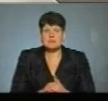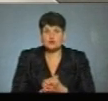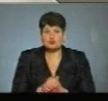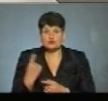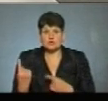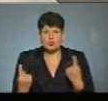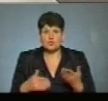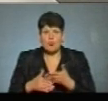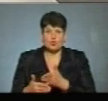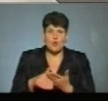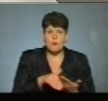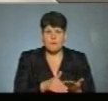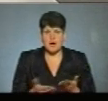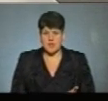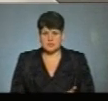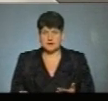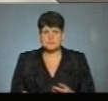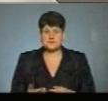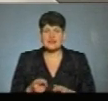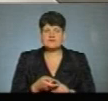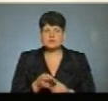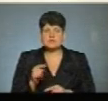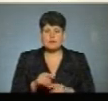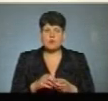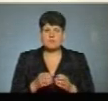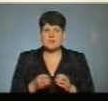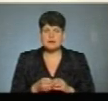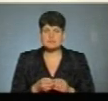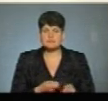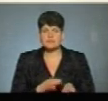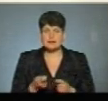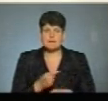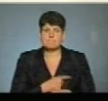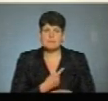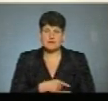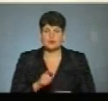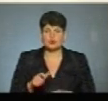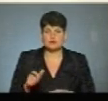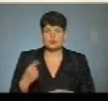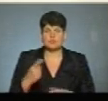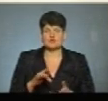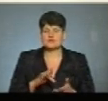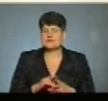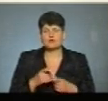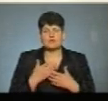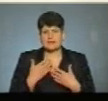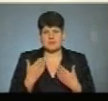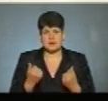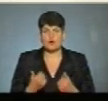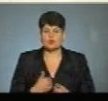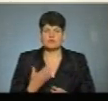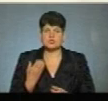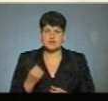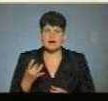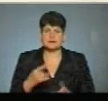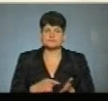що жити треба дружньо і один одному допомагати. В зв'язку з тим проблем з доставкою медиків, а також людей до обласного центру